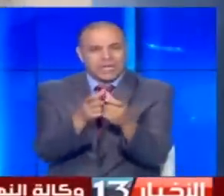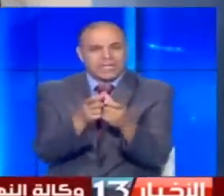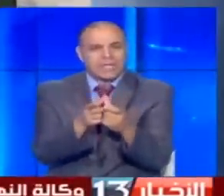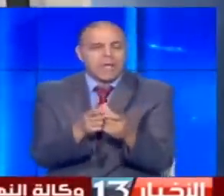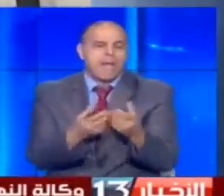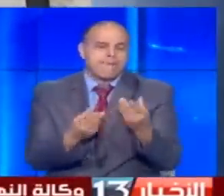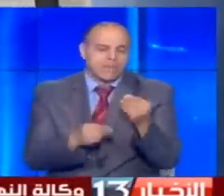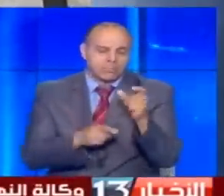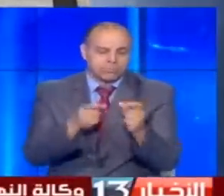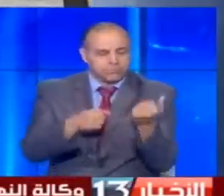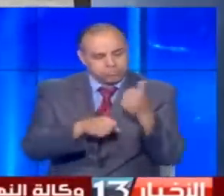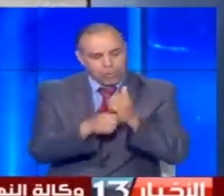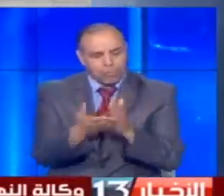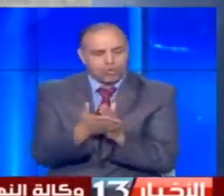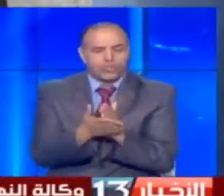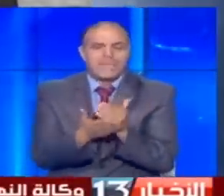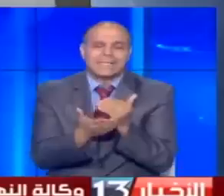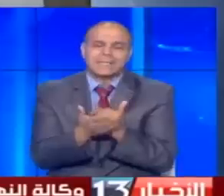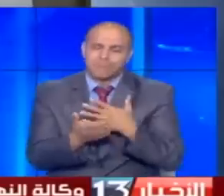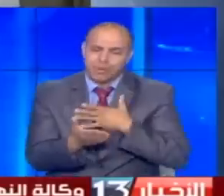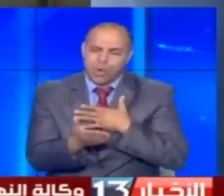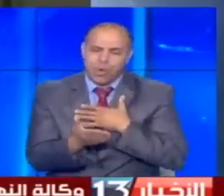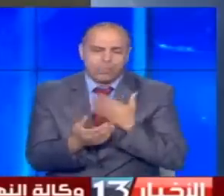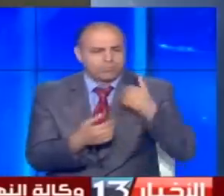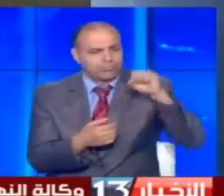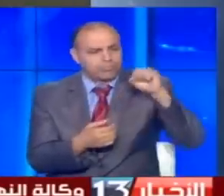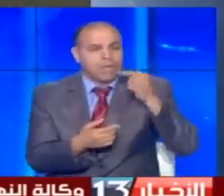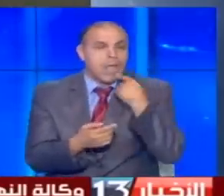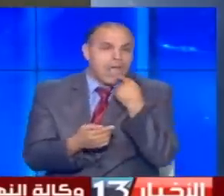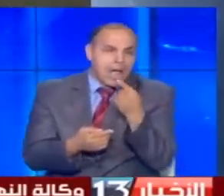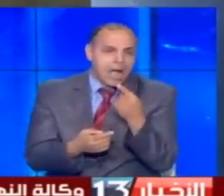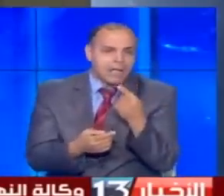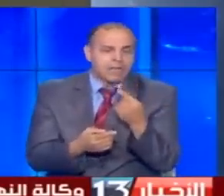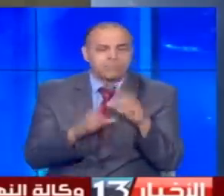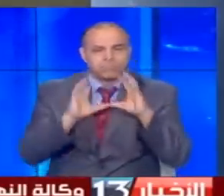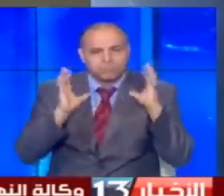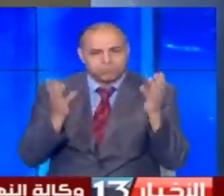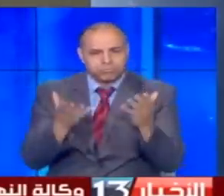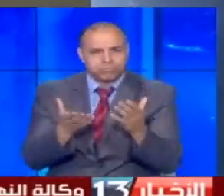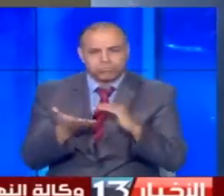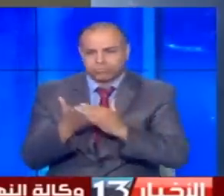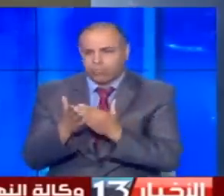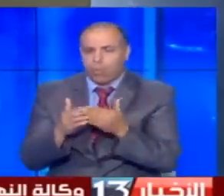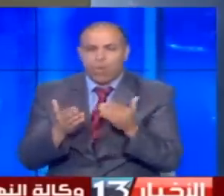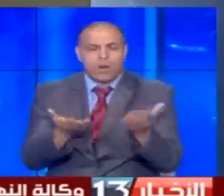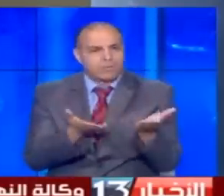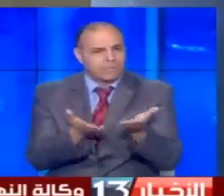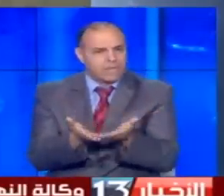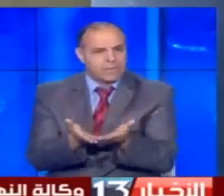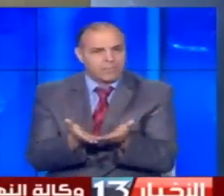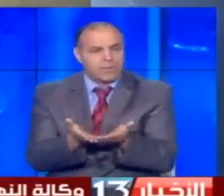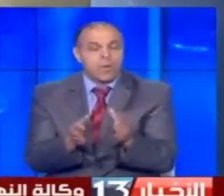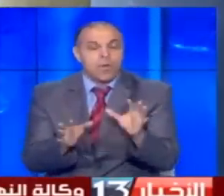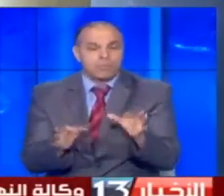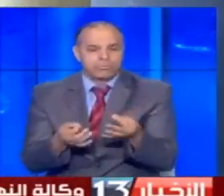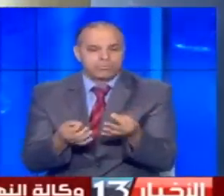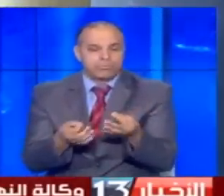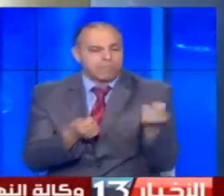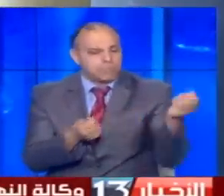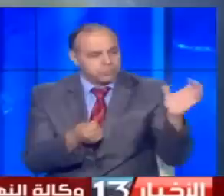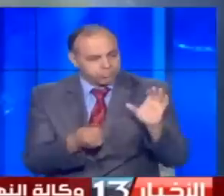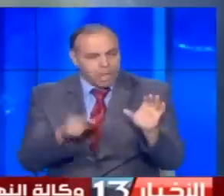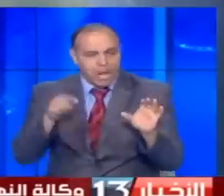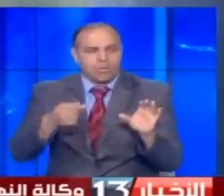عادل من بعد مشروع اقتصادي ناجح توفير فضائه وتجهيزات مكتبيه وايجاد التمويلات